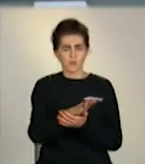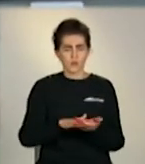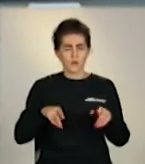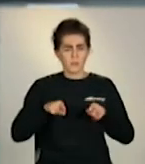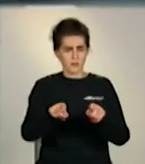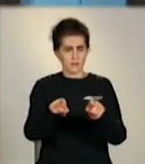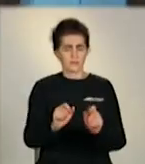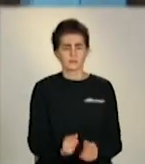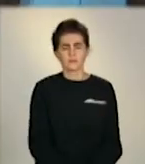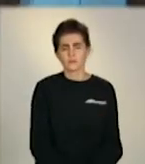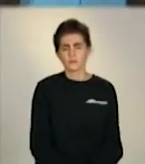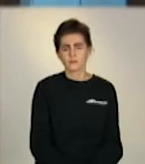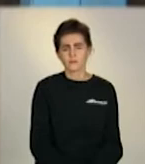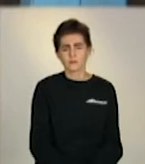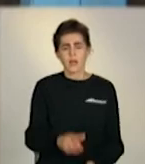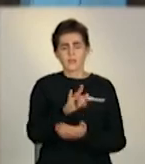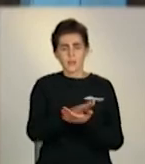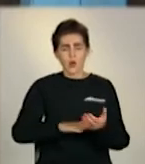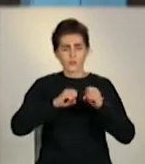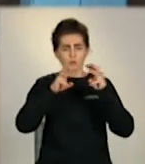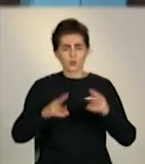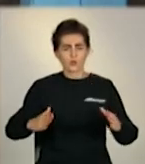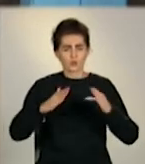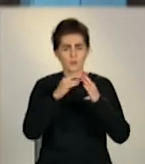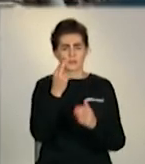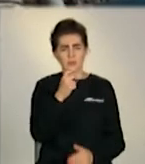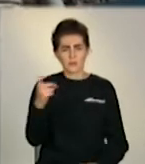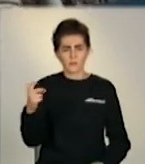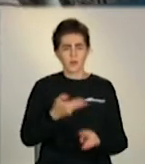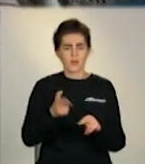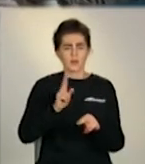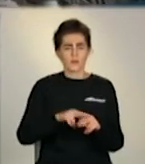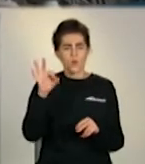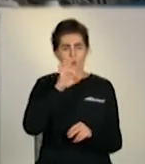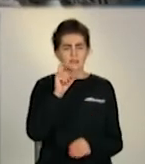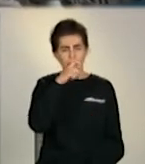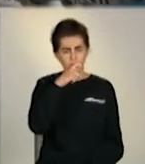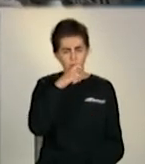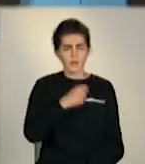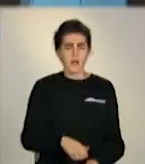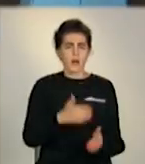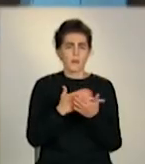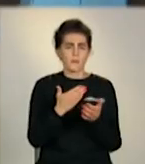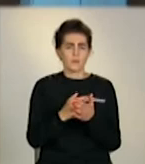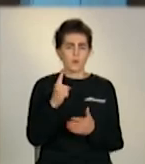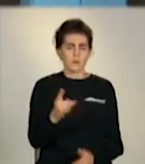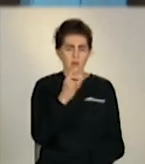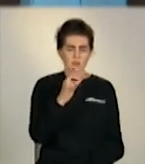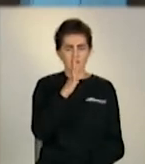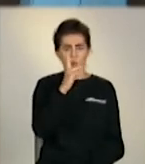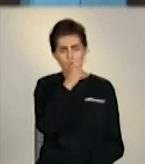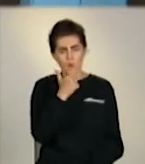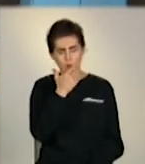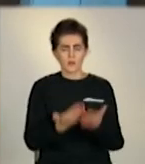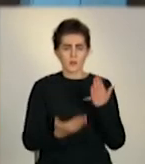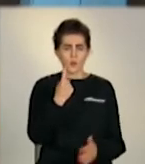паралельно. Для дальнейшого обеспечення доменного цеха дуття, доменного цеха кислородом. Раз в полтора года, раз в год. Смотрим